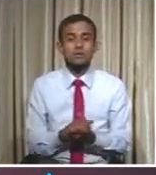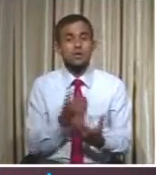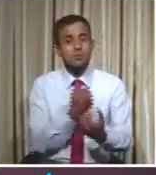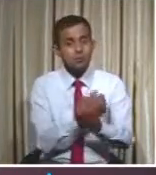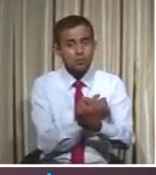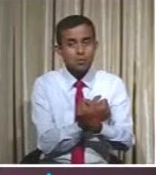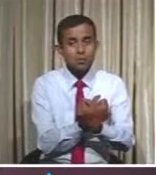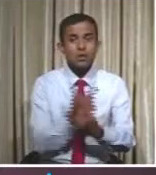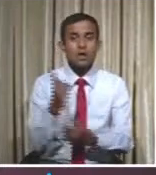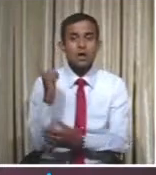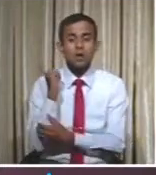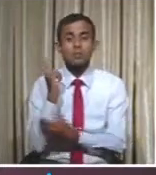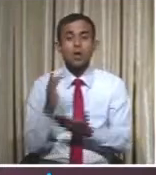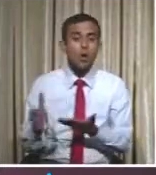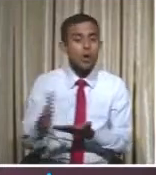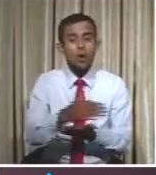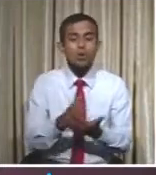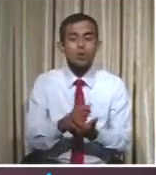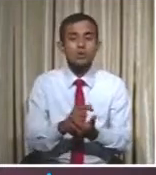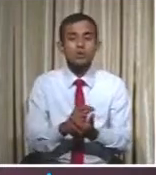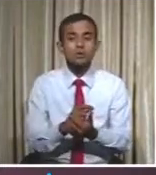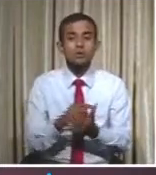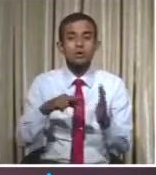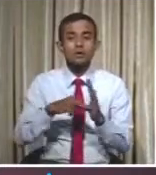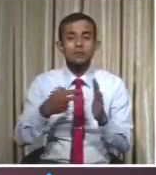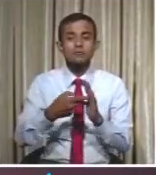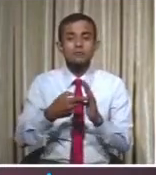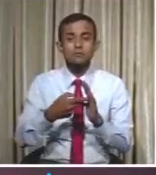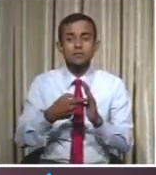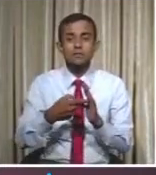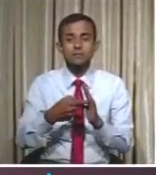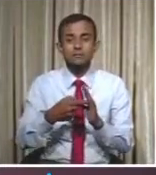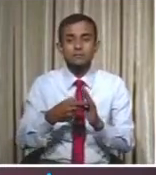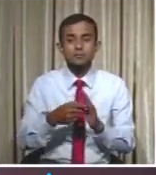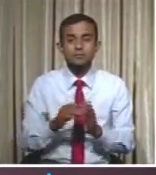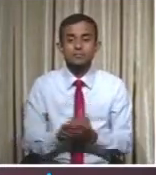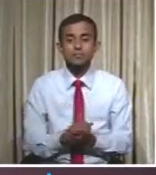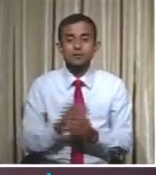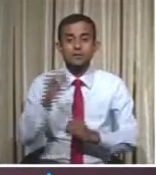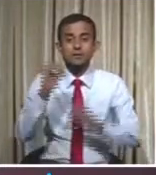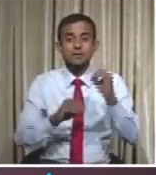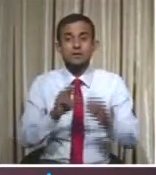පොලිසියයි හමුදා ඔක්කොම ගත්තම බජට් එකෙන්